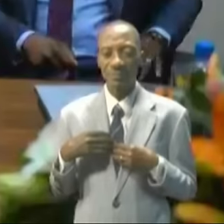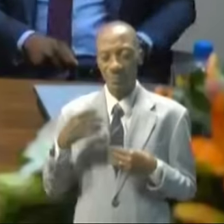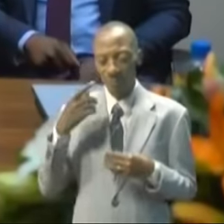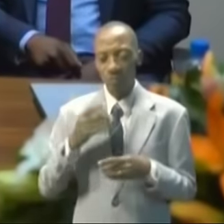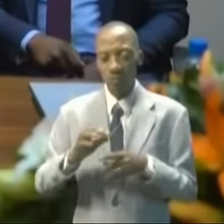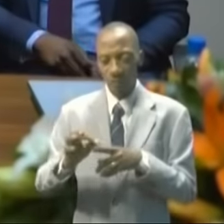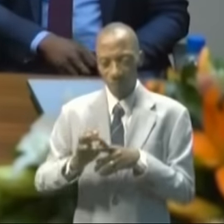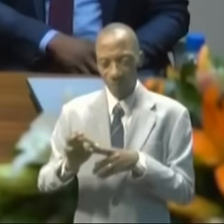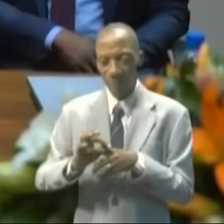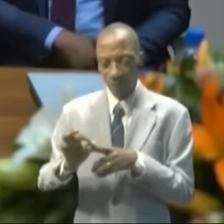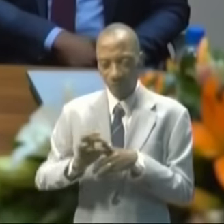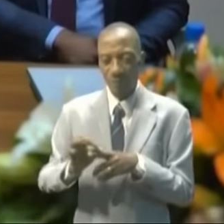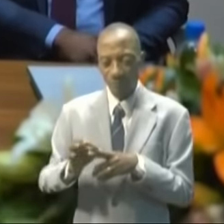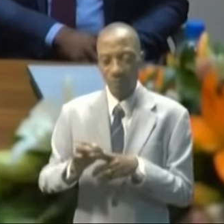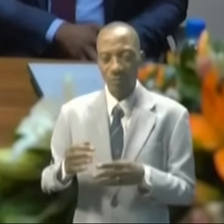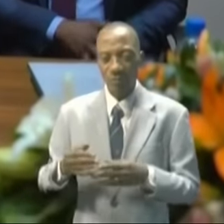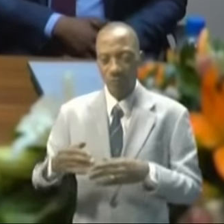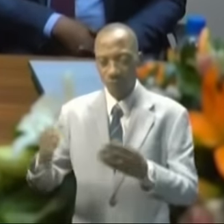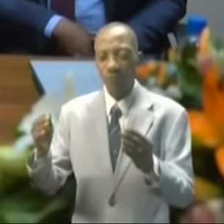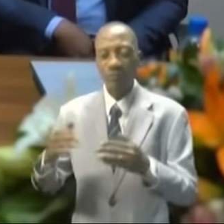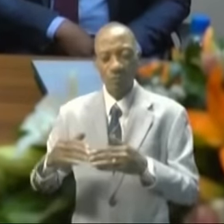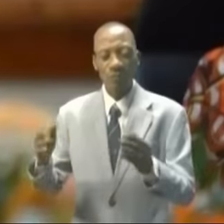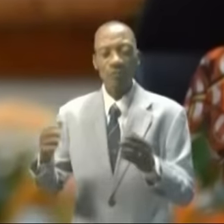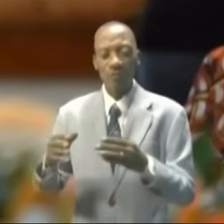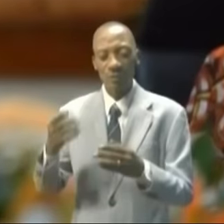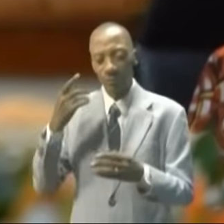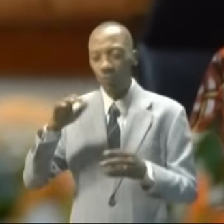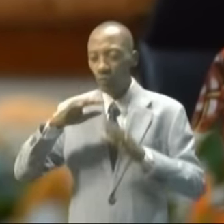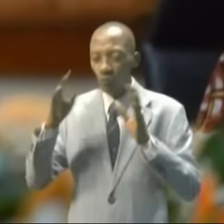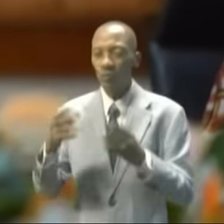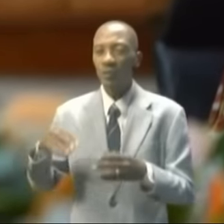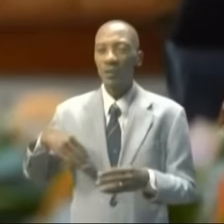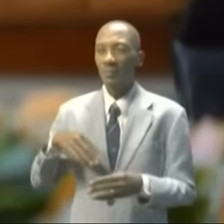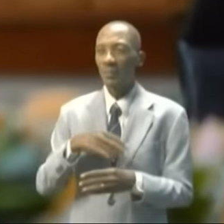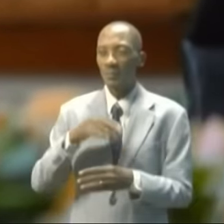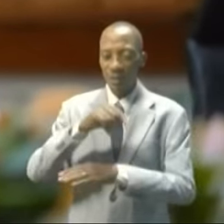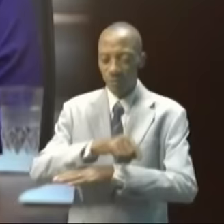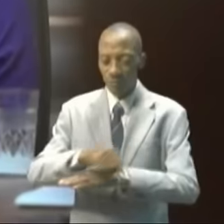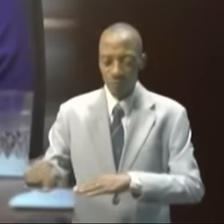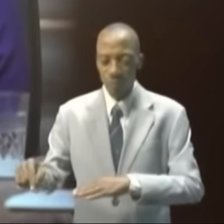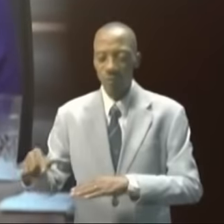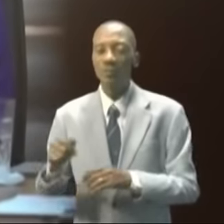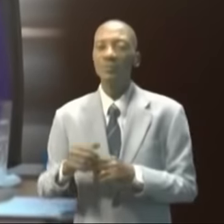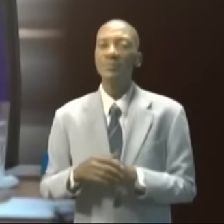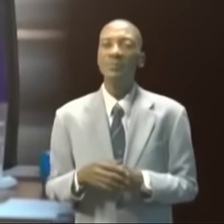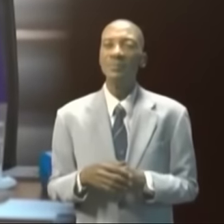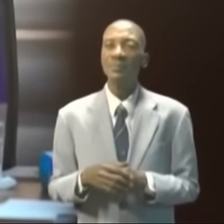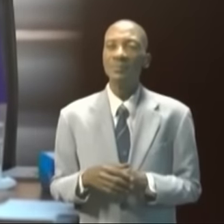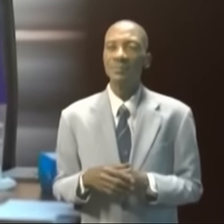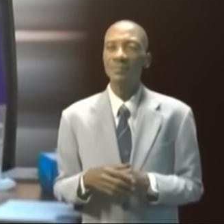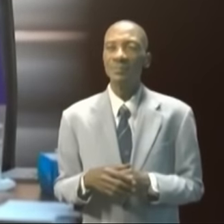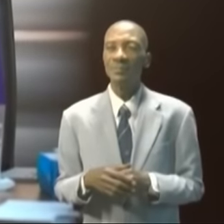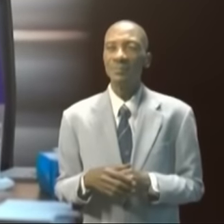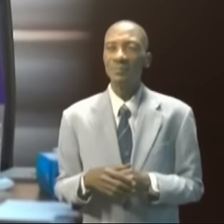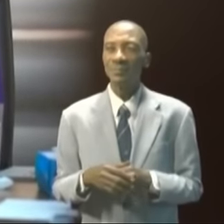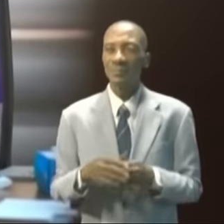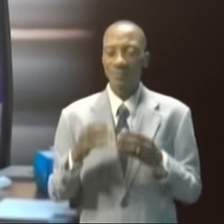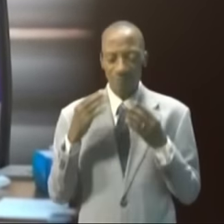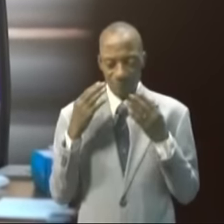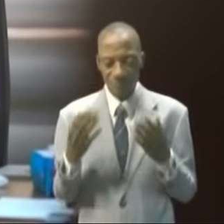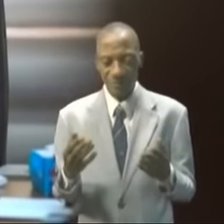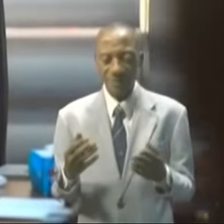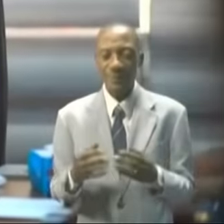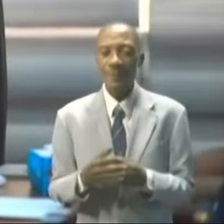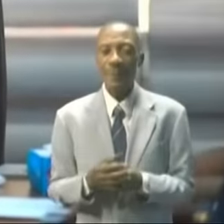par la Fondation pour l'utilisation des appareils mis à disposition. Un pur bonheur pour la distinguée première dame de la République,